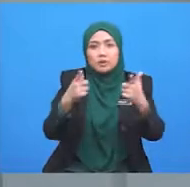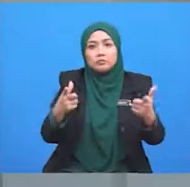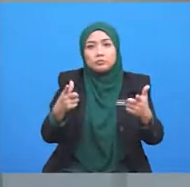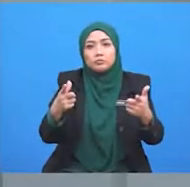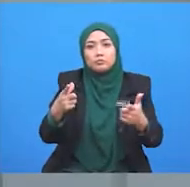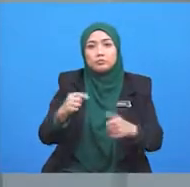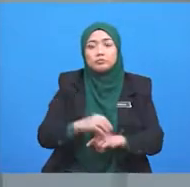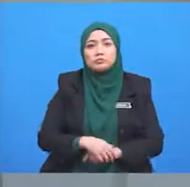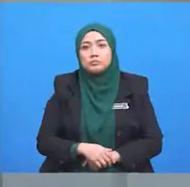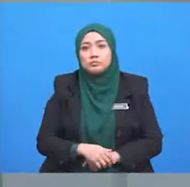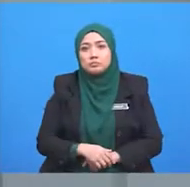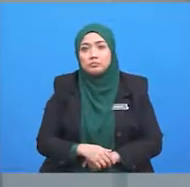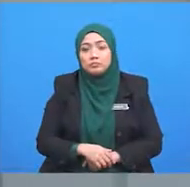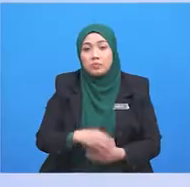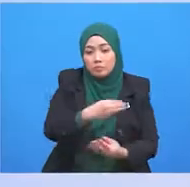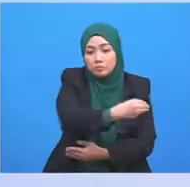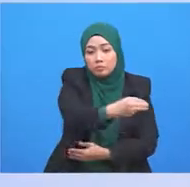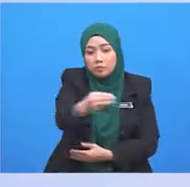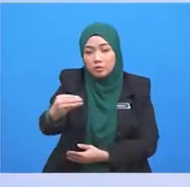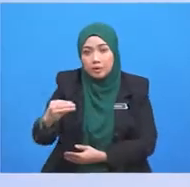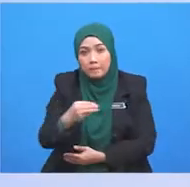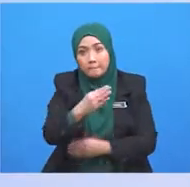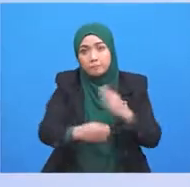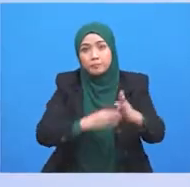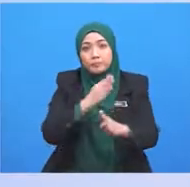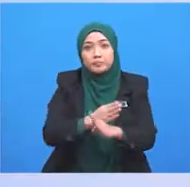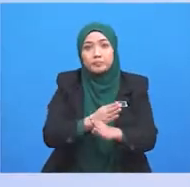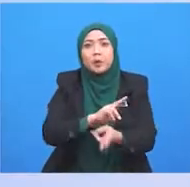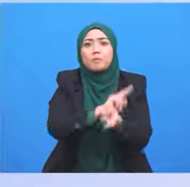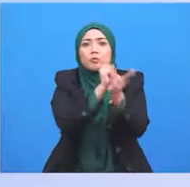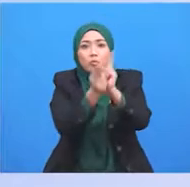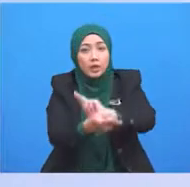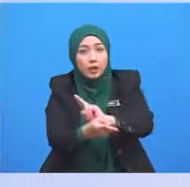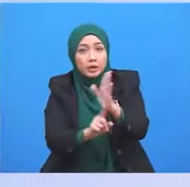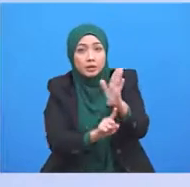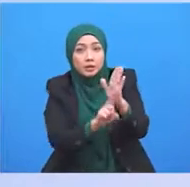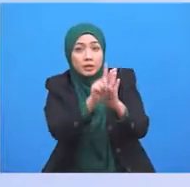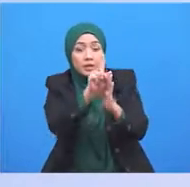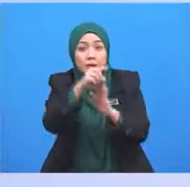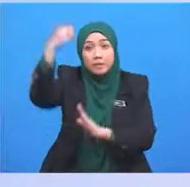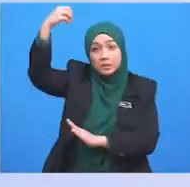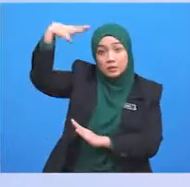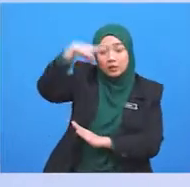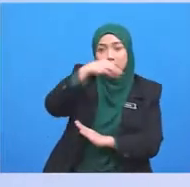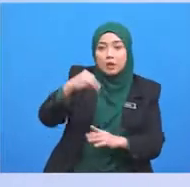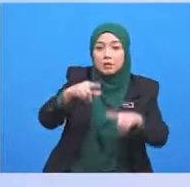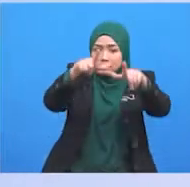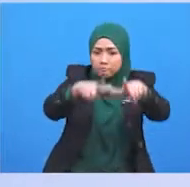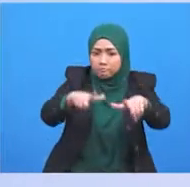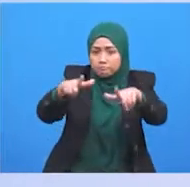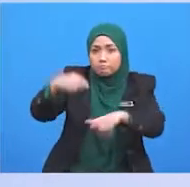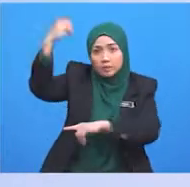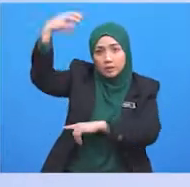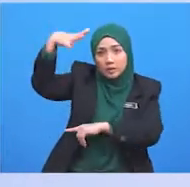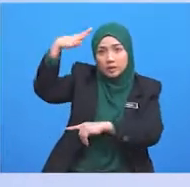Kesan keempat, peredaran bumi ialah perubahan ketinggian matahari dan kedudukan matahari pada